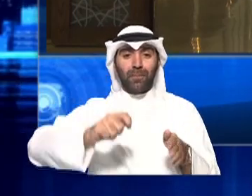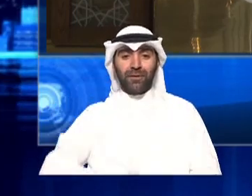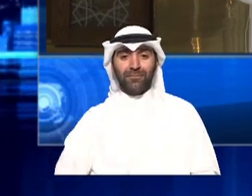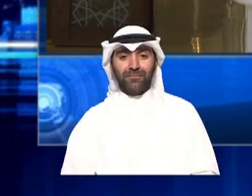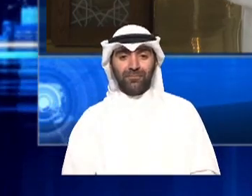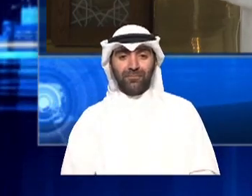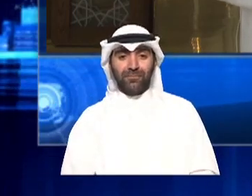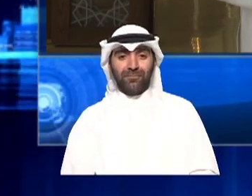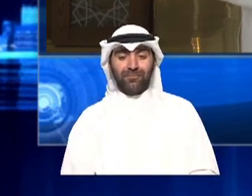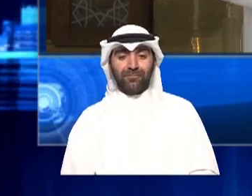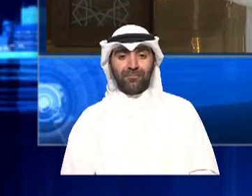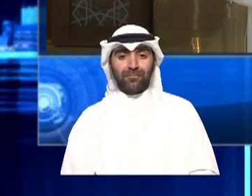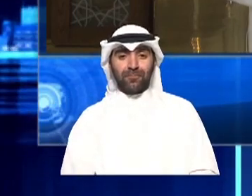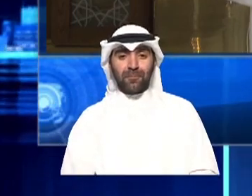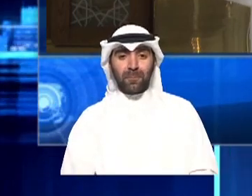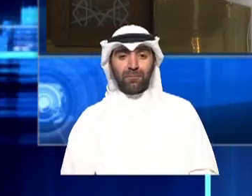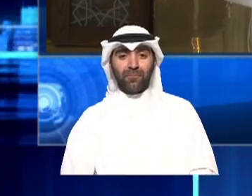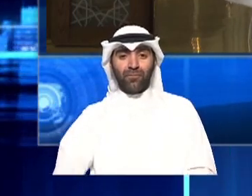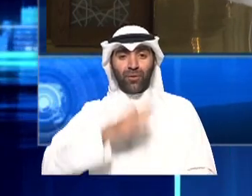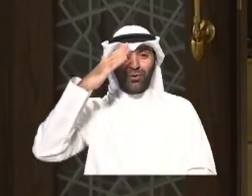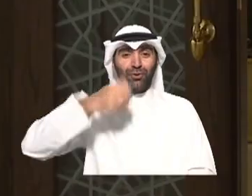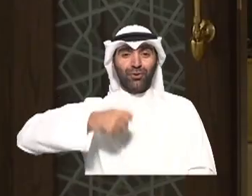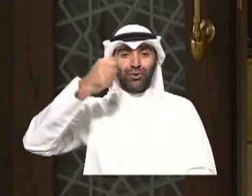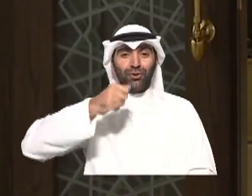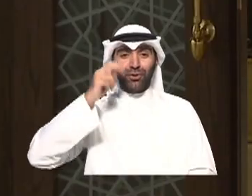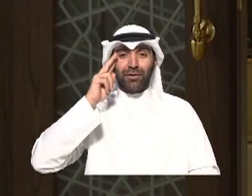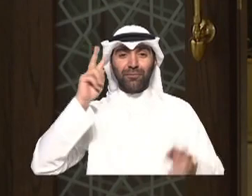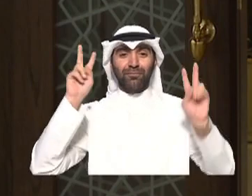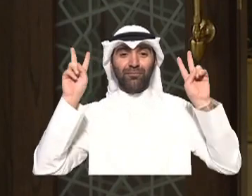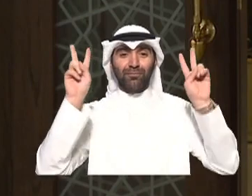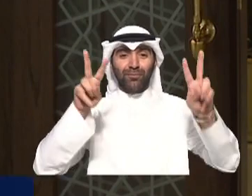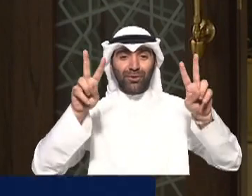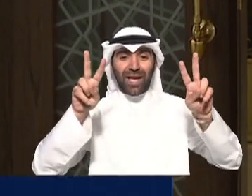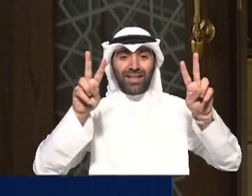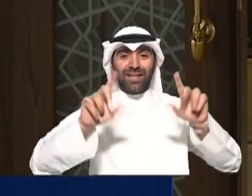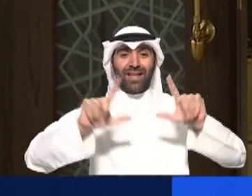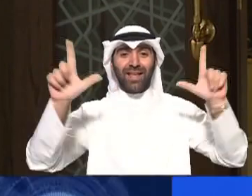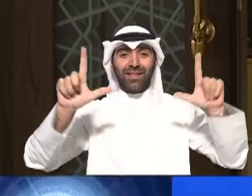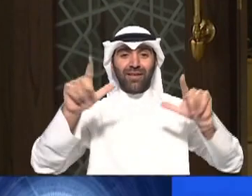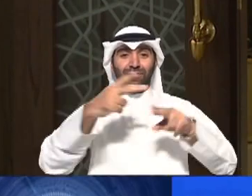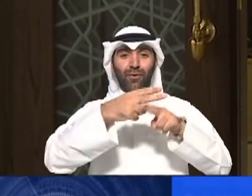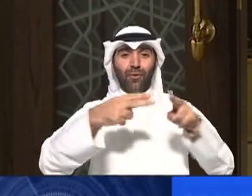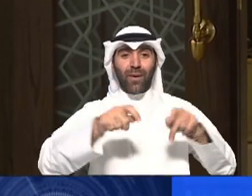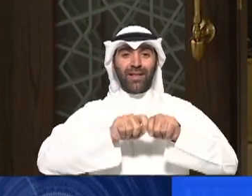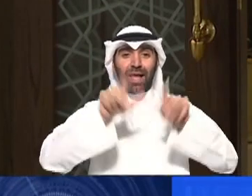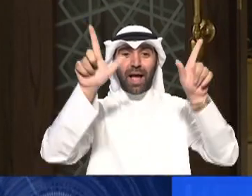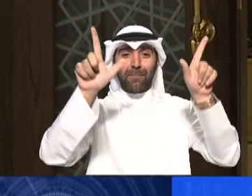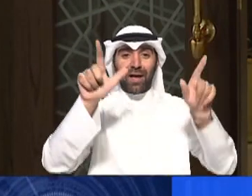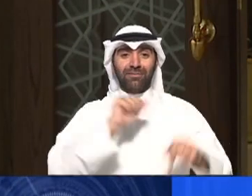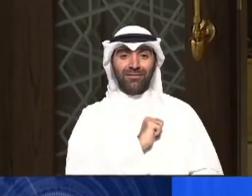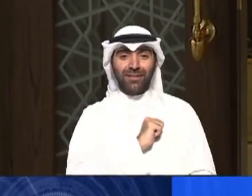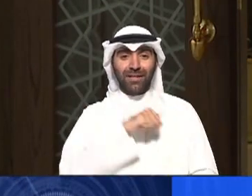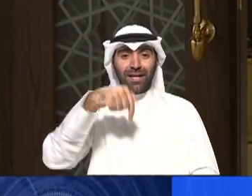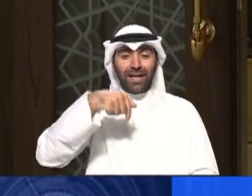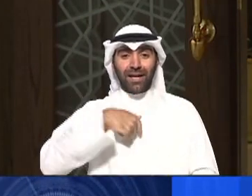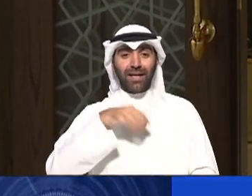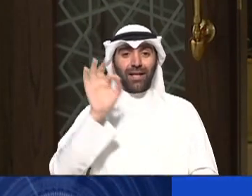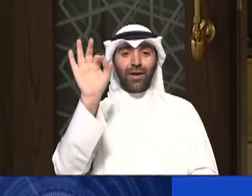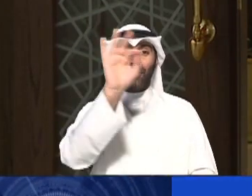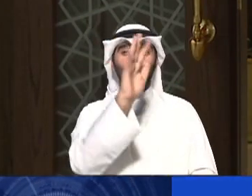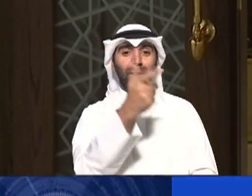شكرا لك سعود، وتحية للسادة المشاهدين لنشرة الأخبار في تلفزيون دولة الكويت. نحن الآن متواجدون في مجلس